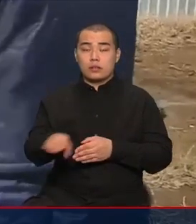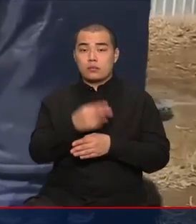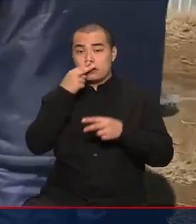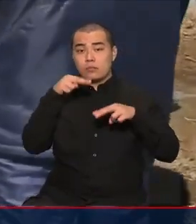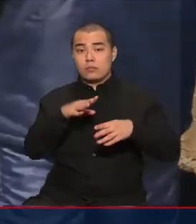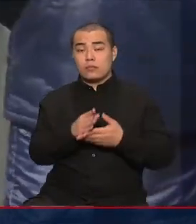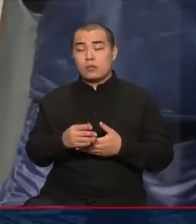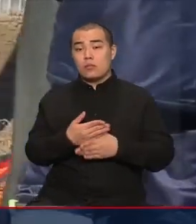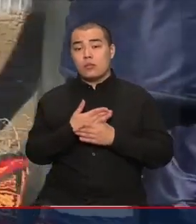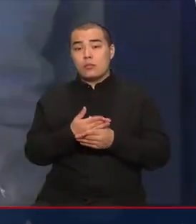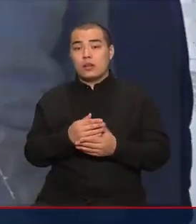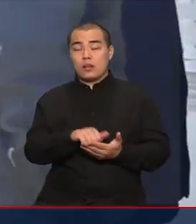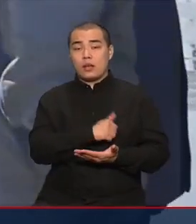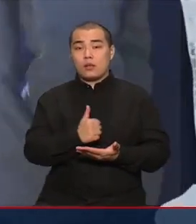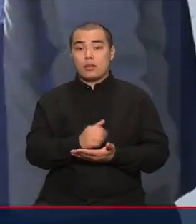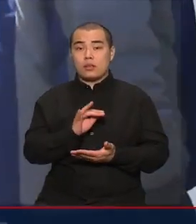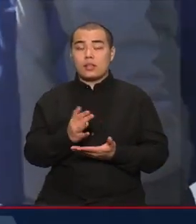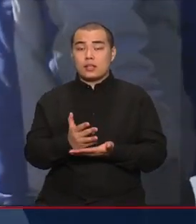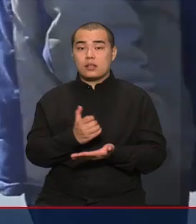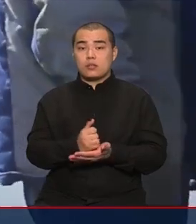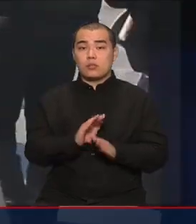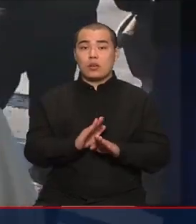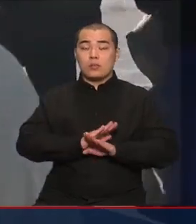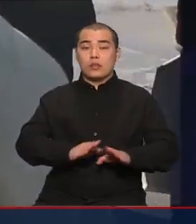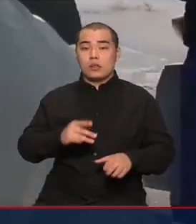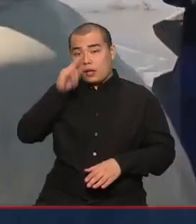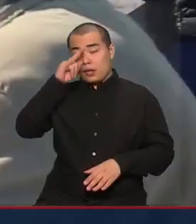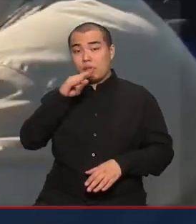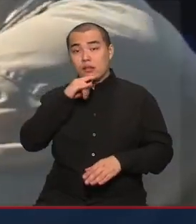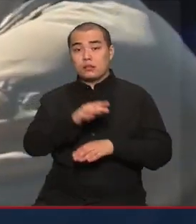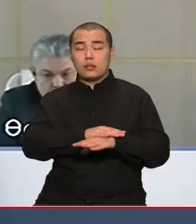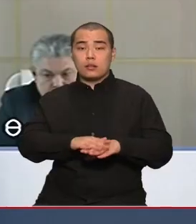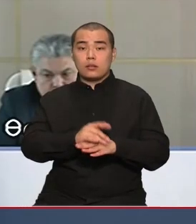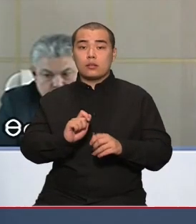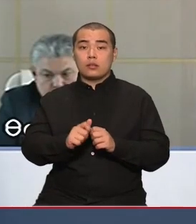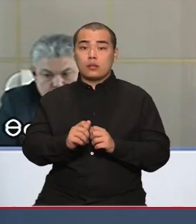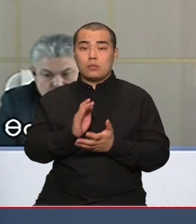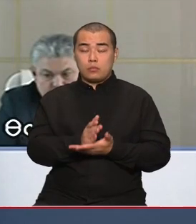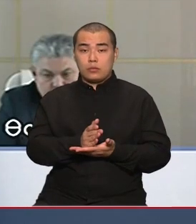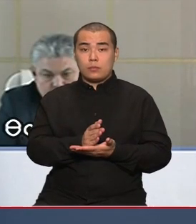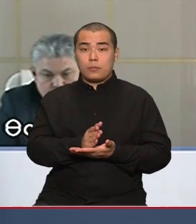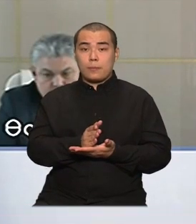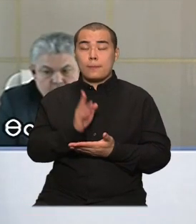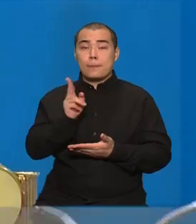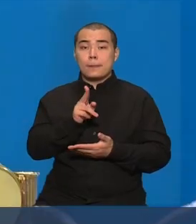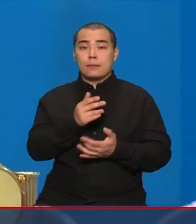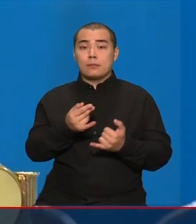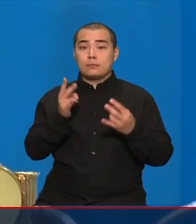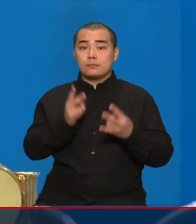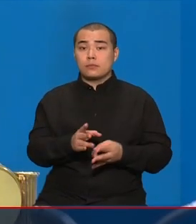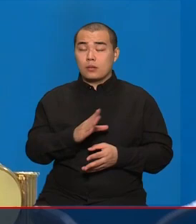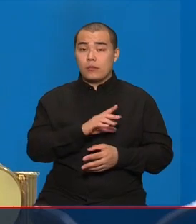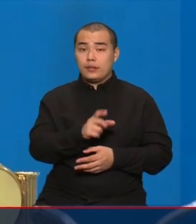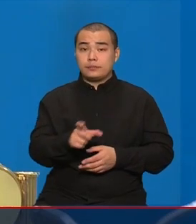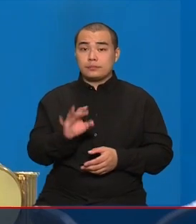Көмек үкіметтің және әкімдіктердің резервінен ғана емес, Қазақстан халқына қорынан да беріледі. Апаттан зардап шеккен азаматтарға